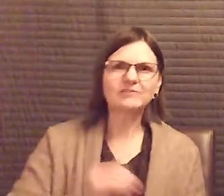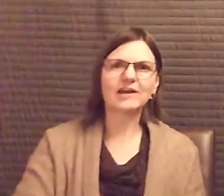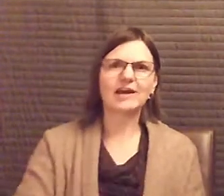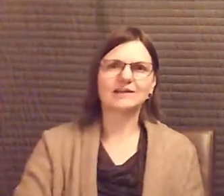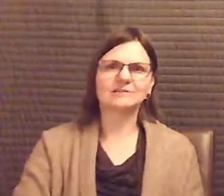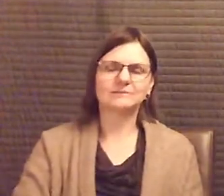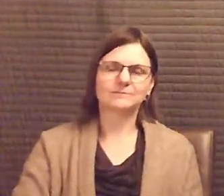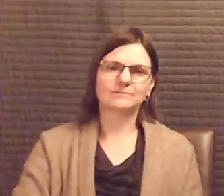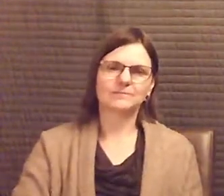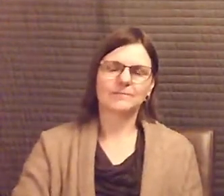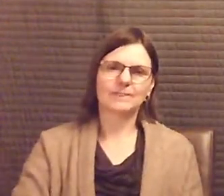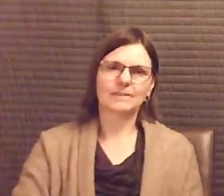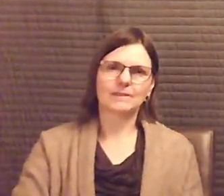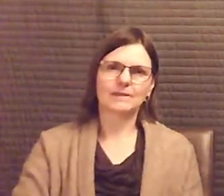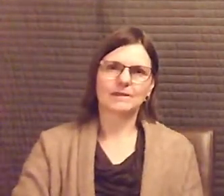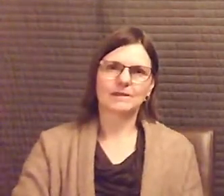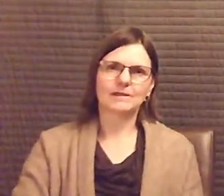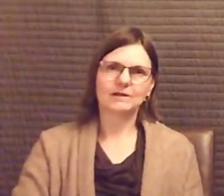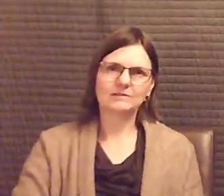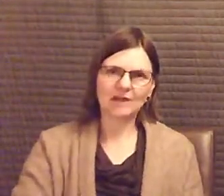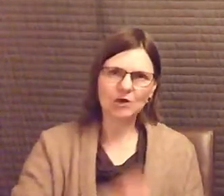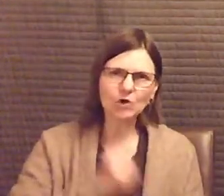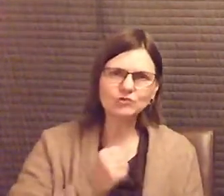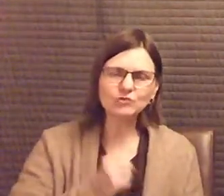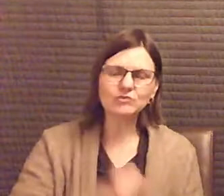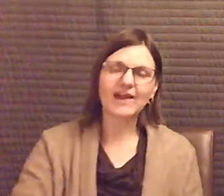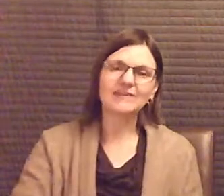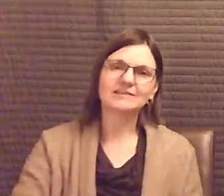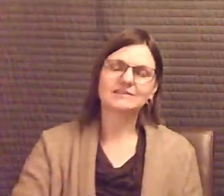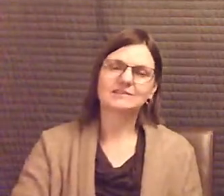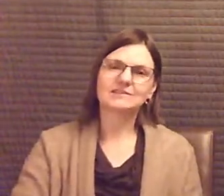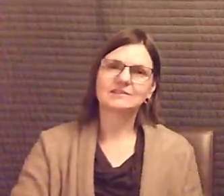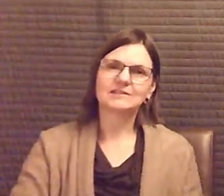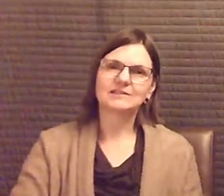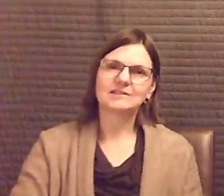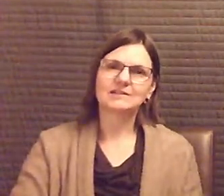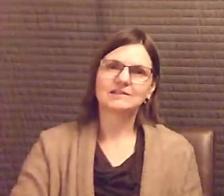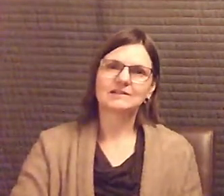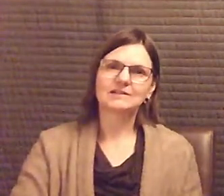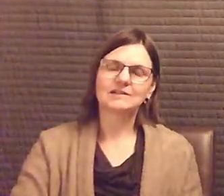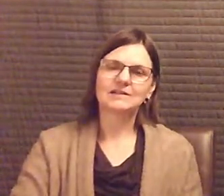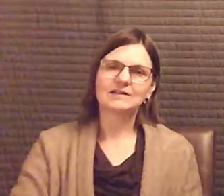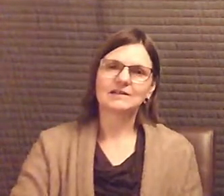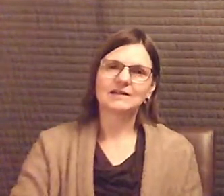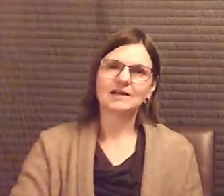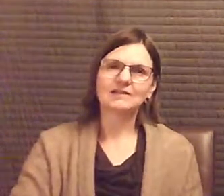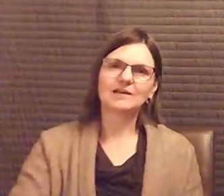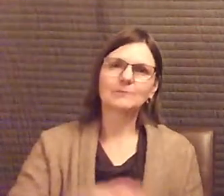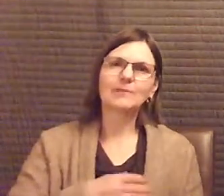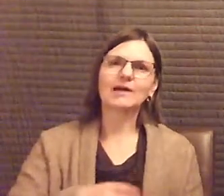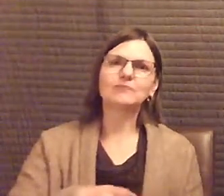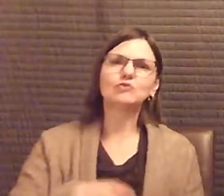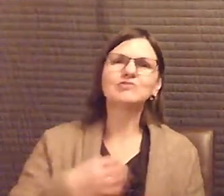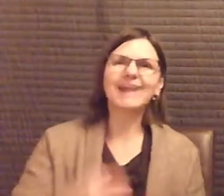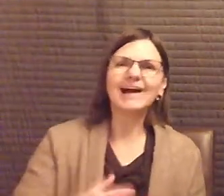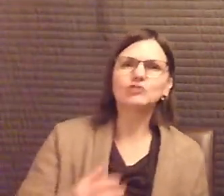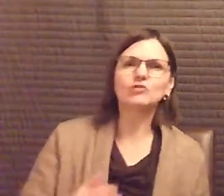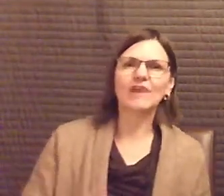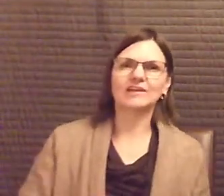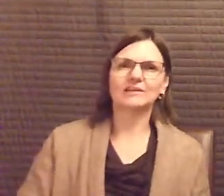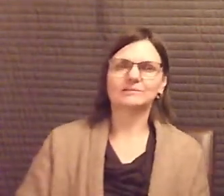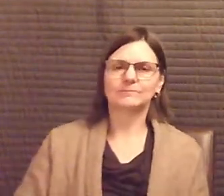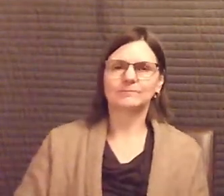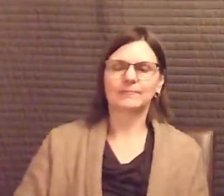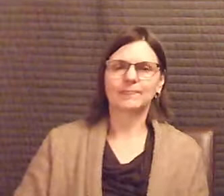bereidwilligheid om dit te doen dan zich aan god toe te wijden lekker op het gebrek aan totale